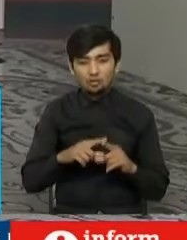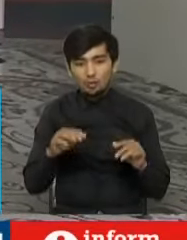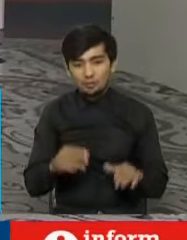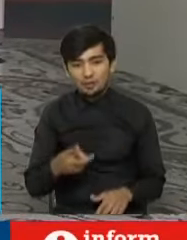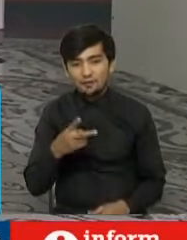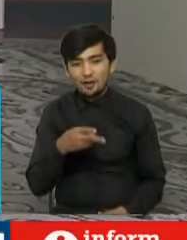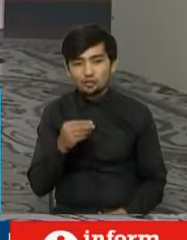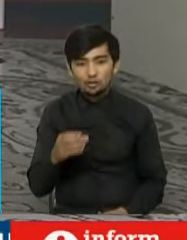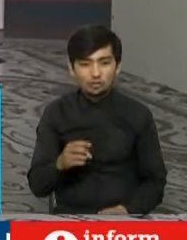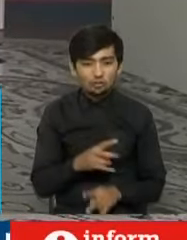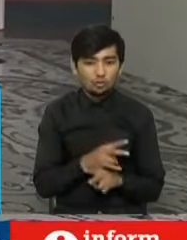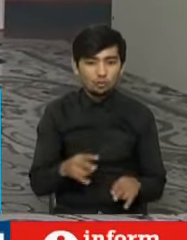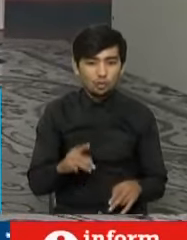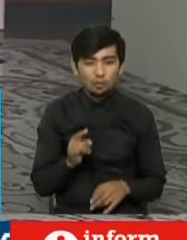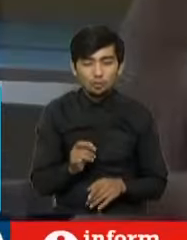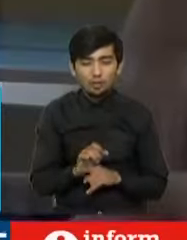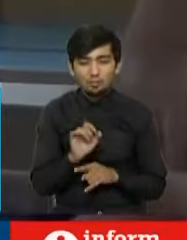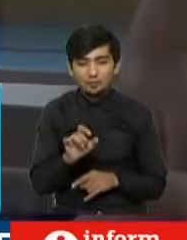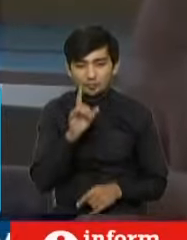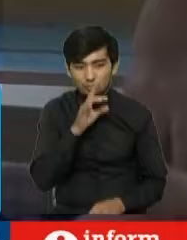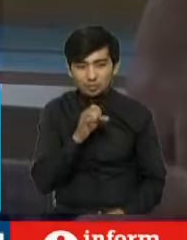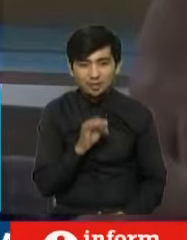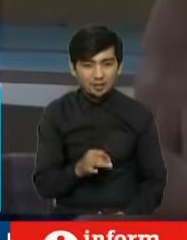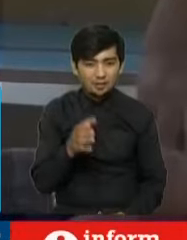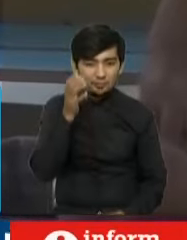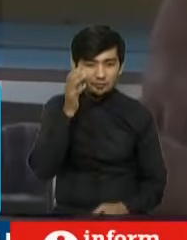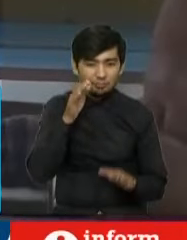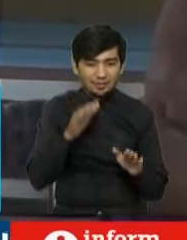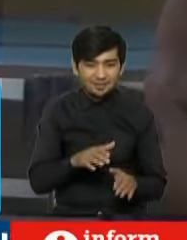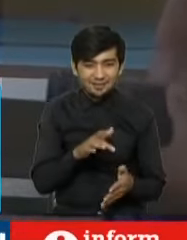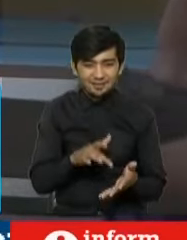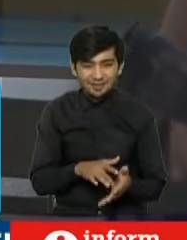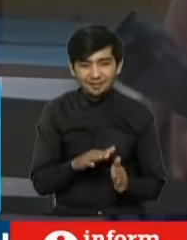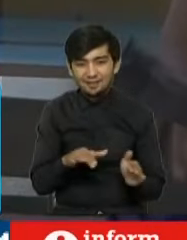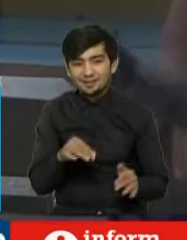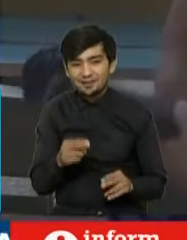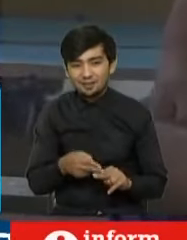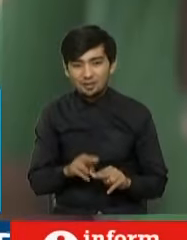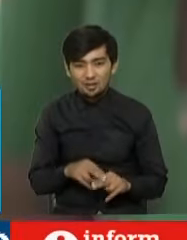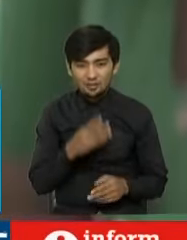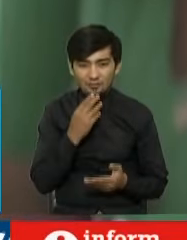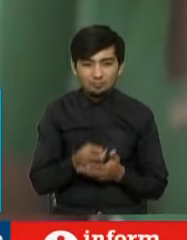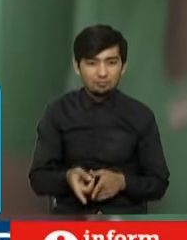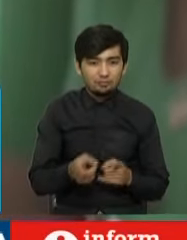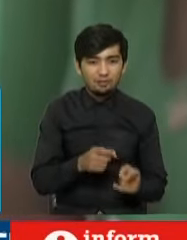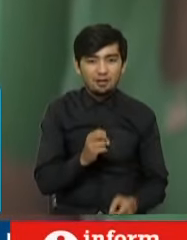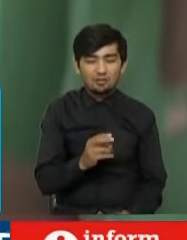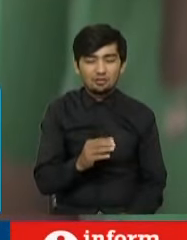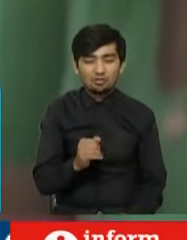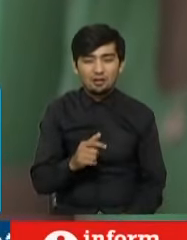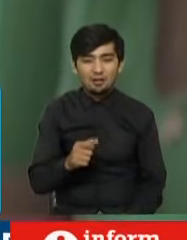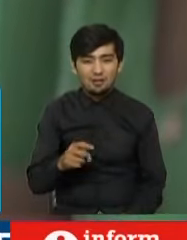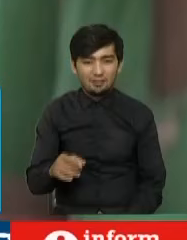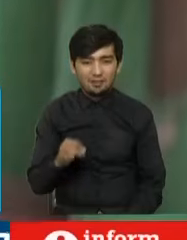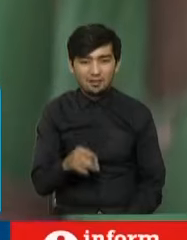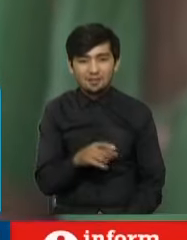сағатқа ешкім баласын жібермейді. Ал бұған дейін білім ошағының ғимаратына балабақшаны өз еркімен көшірген ақжағалылар енді